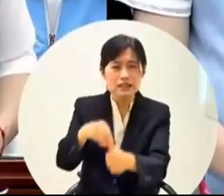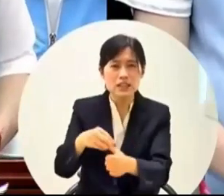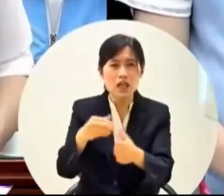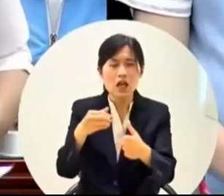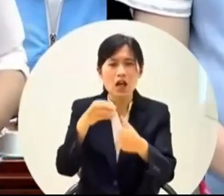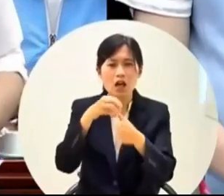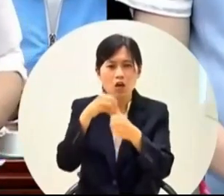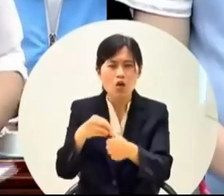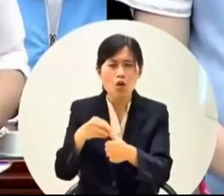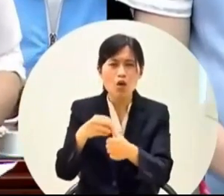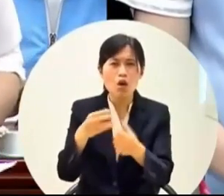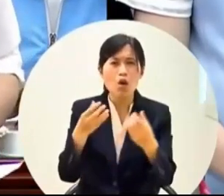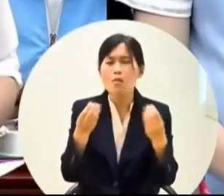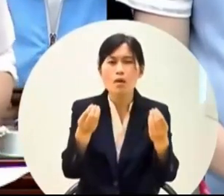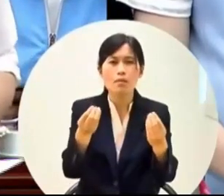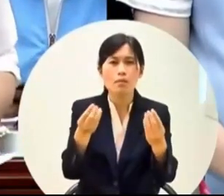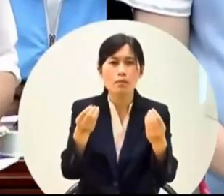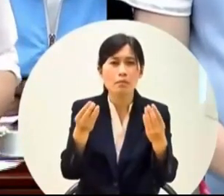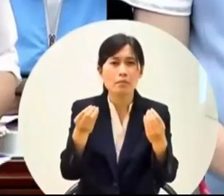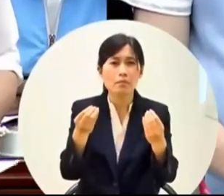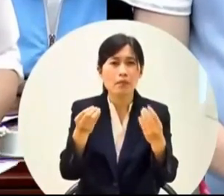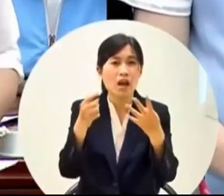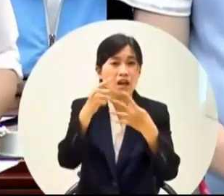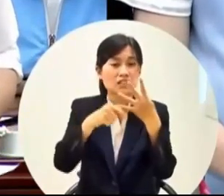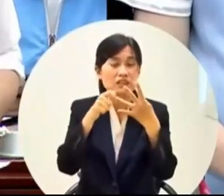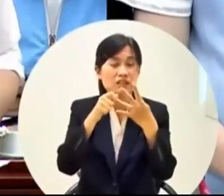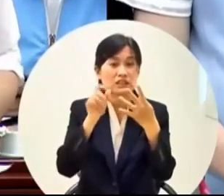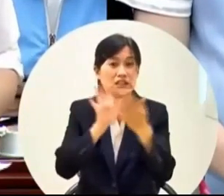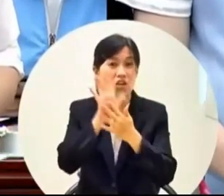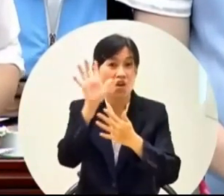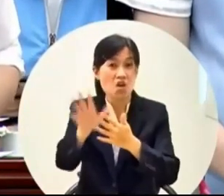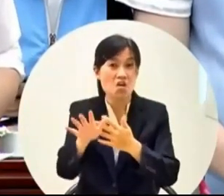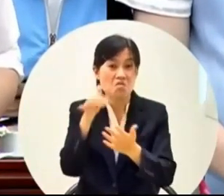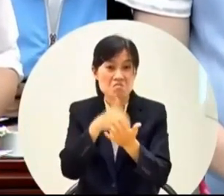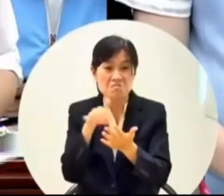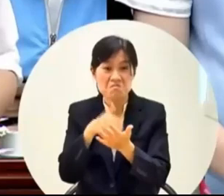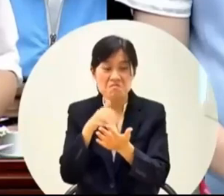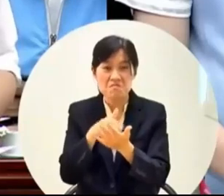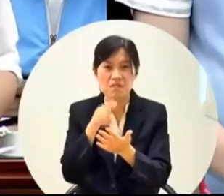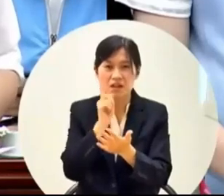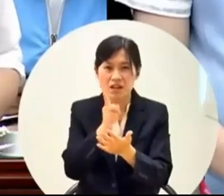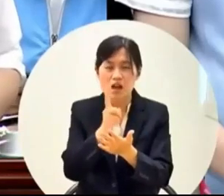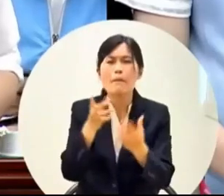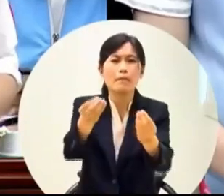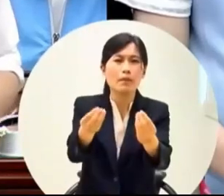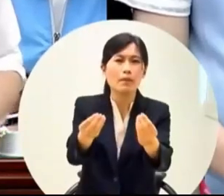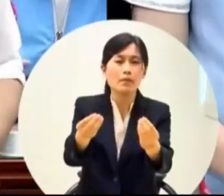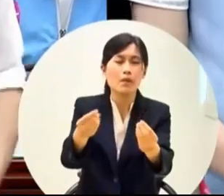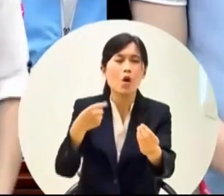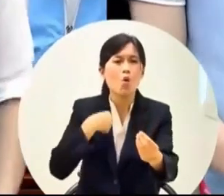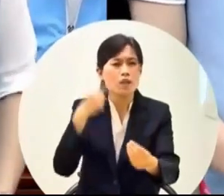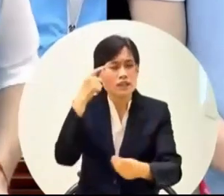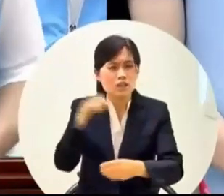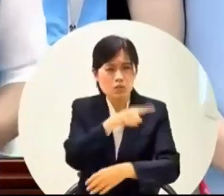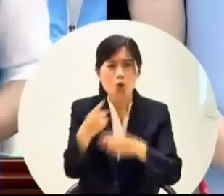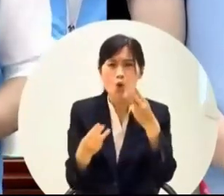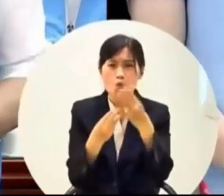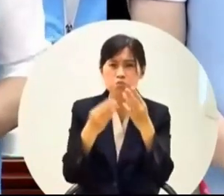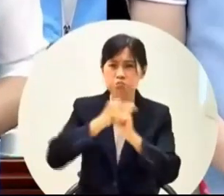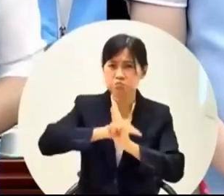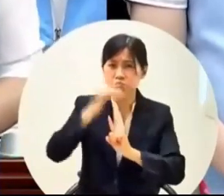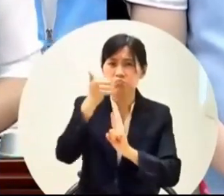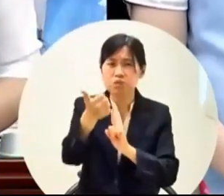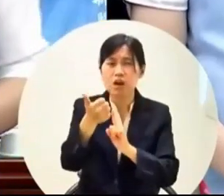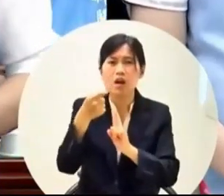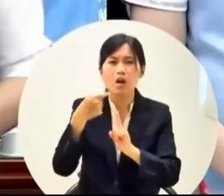像感觉秋后算账，没有，绝对没有。因为公务人员都是非常素质非常高的，我觉得我们跟前任政府可能很大